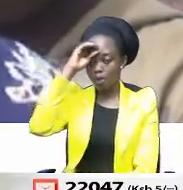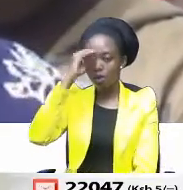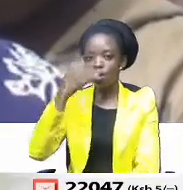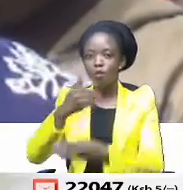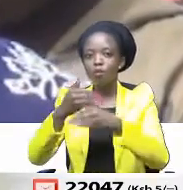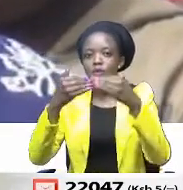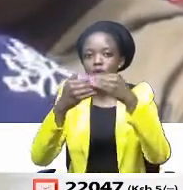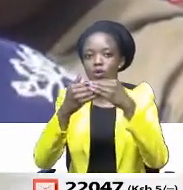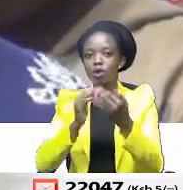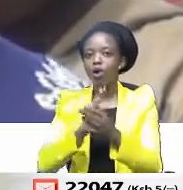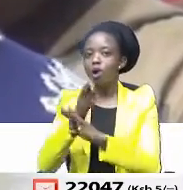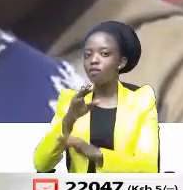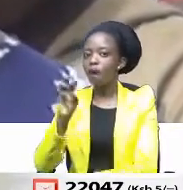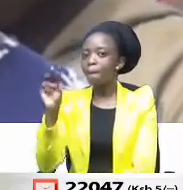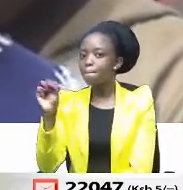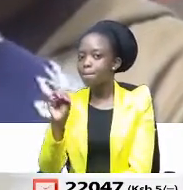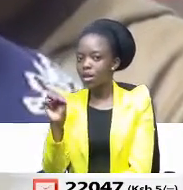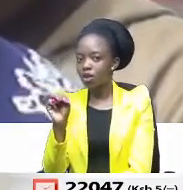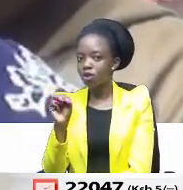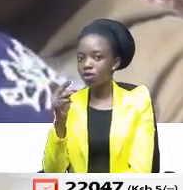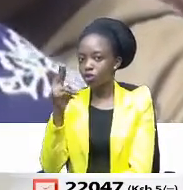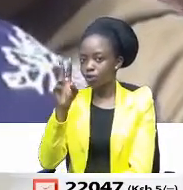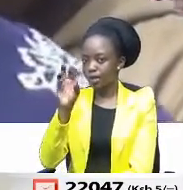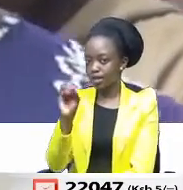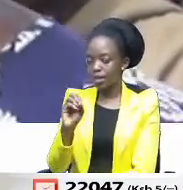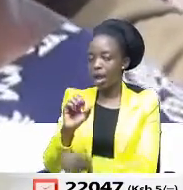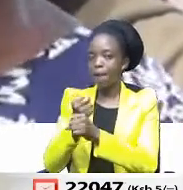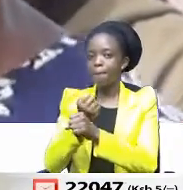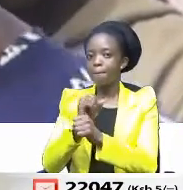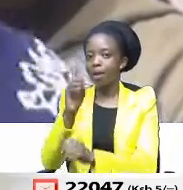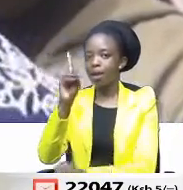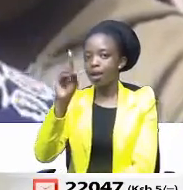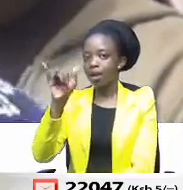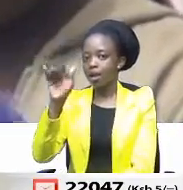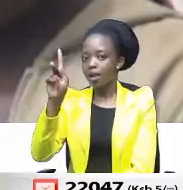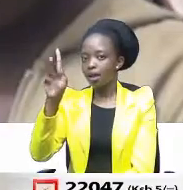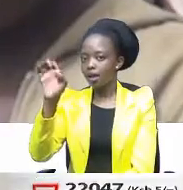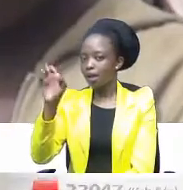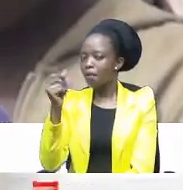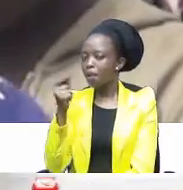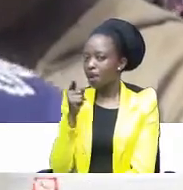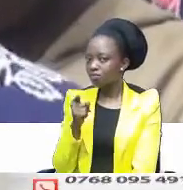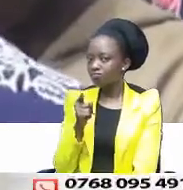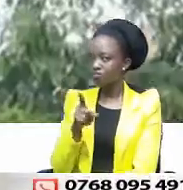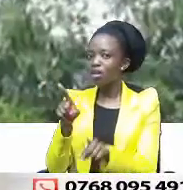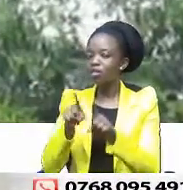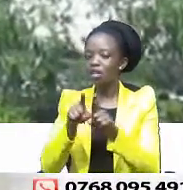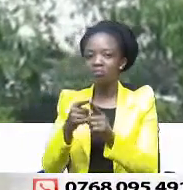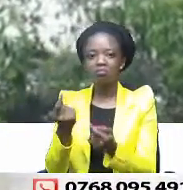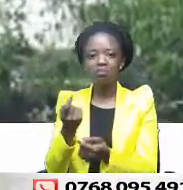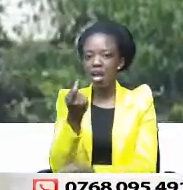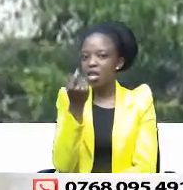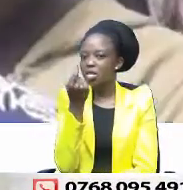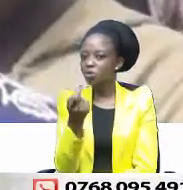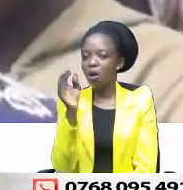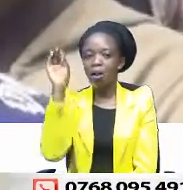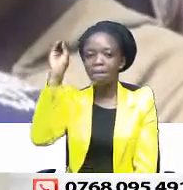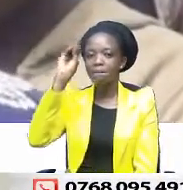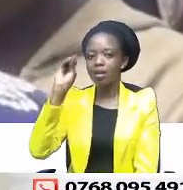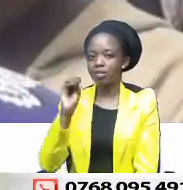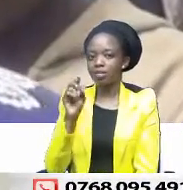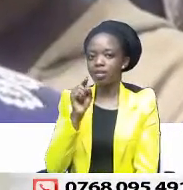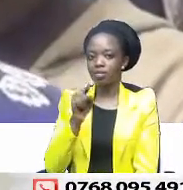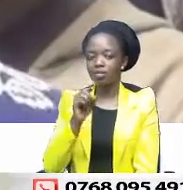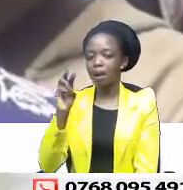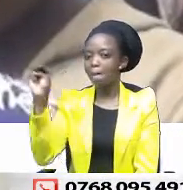20 ati italeta kujenga dikes. Hiyo milioni 20 ni kama a drop in the ocean. Kwa hivyo hizo